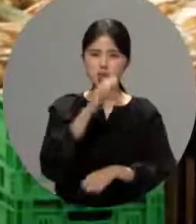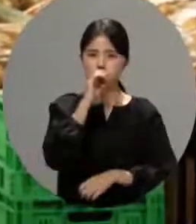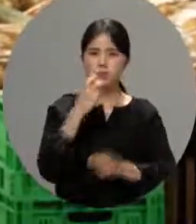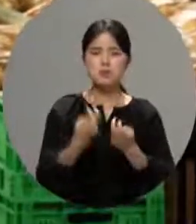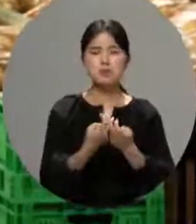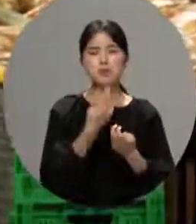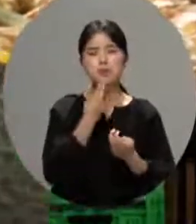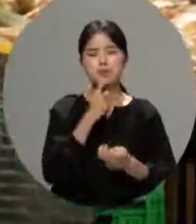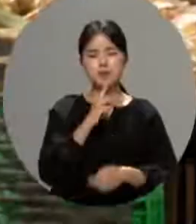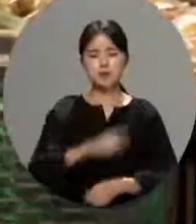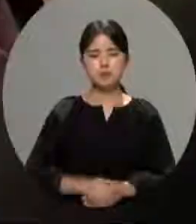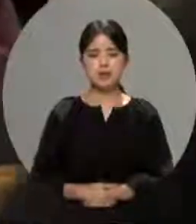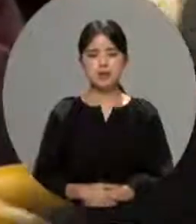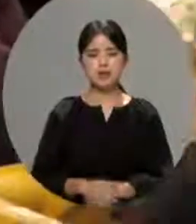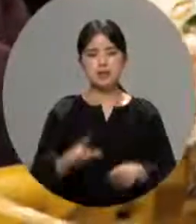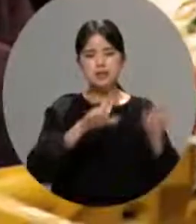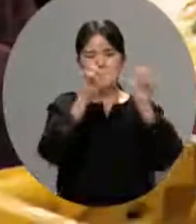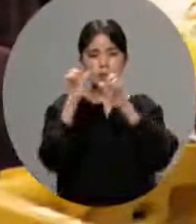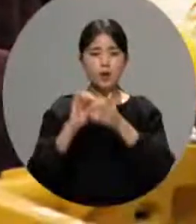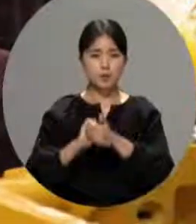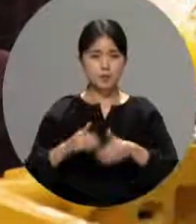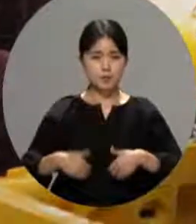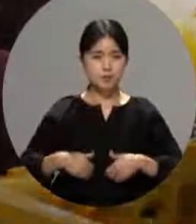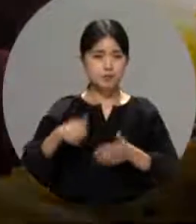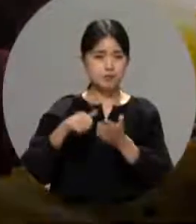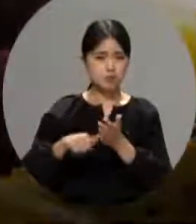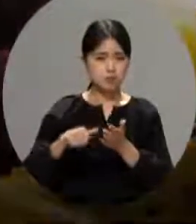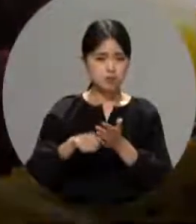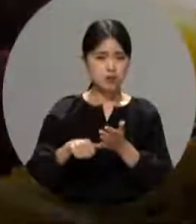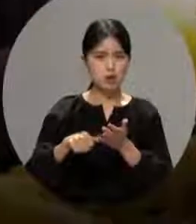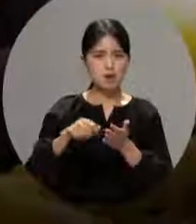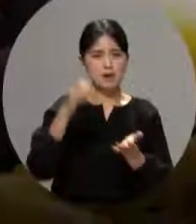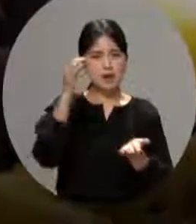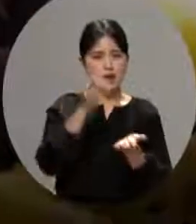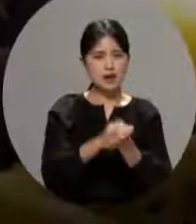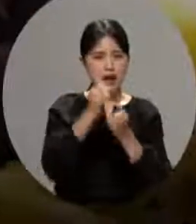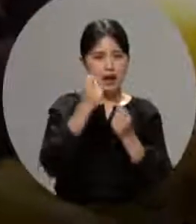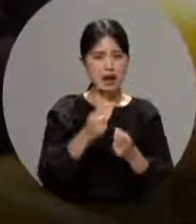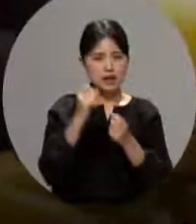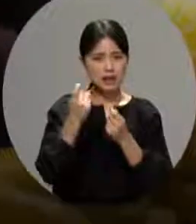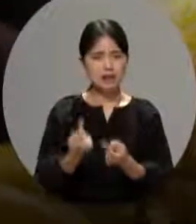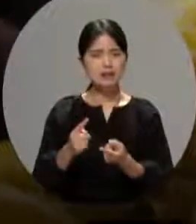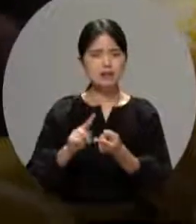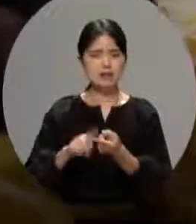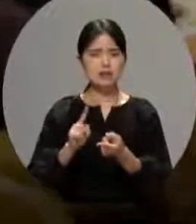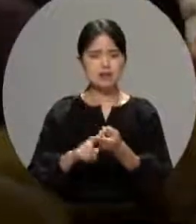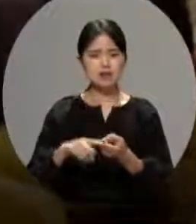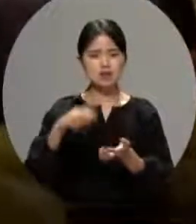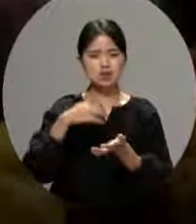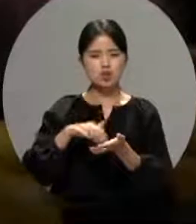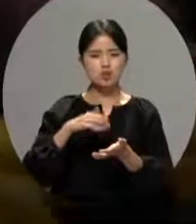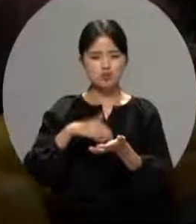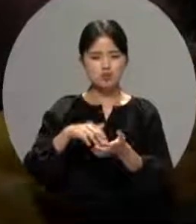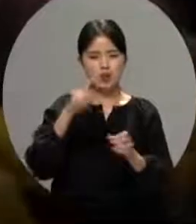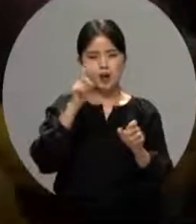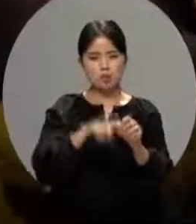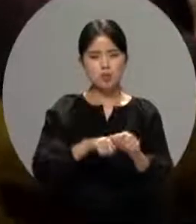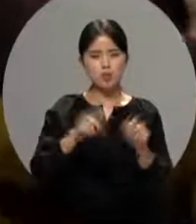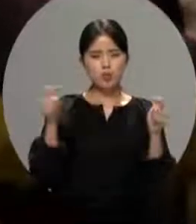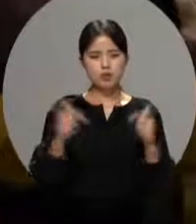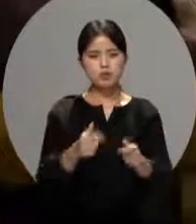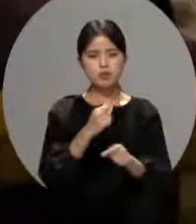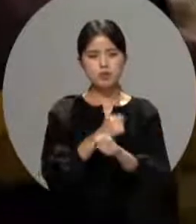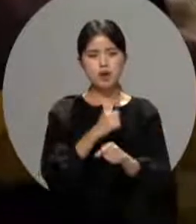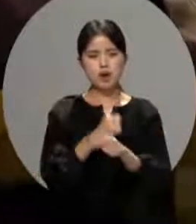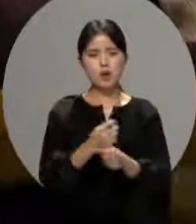실정입니다. 생활 필수품과 알뜰 상품 위주로 물가 인상 목표를 최소화하고 행사를 통한